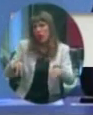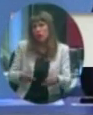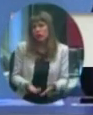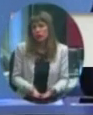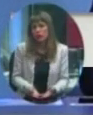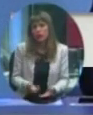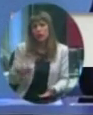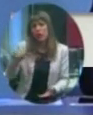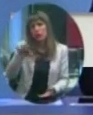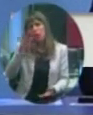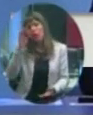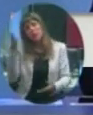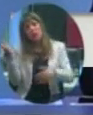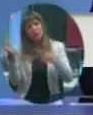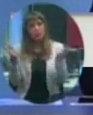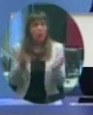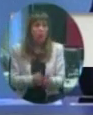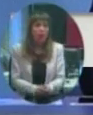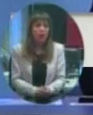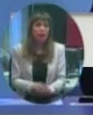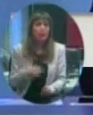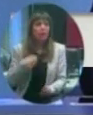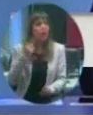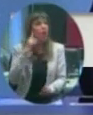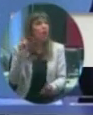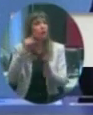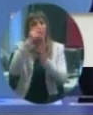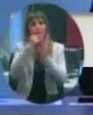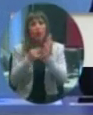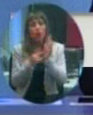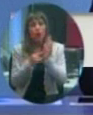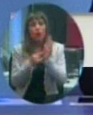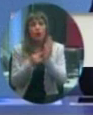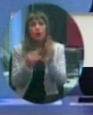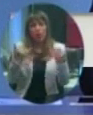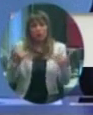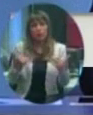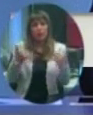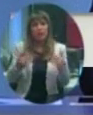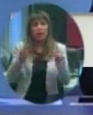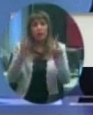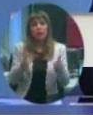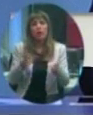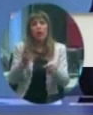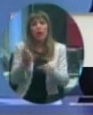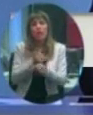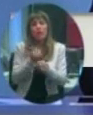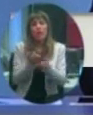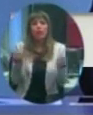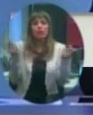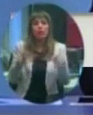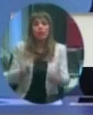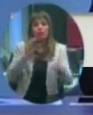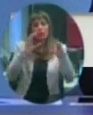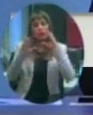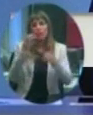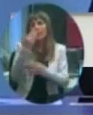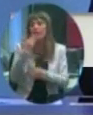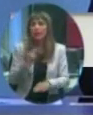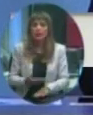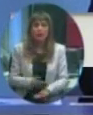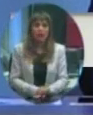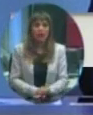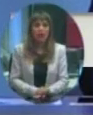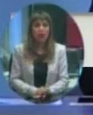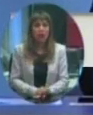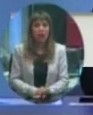אחר, ואני לא חושב שהחוק הזה תפקידו עכשיו לפעול לסגירת ערוצי תקשורת במדינת ישראל, גם אם הם